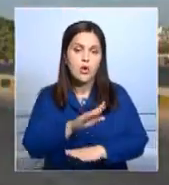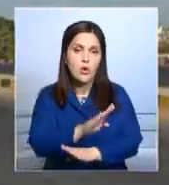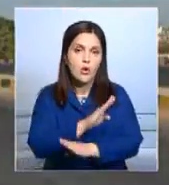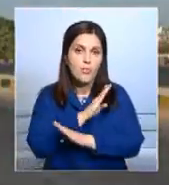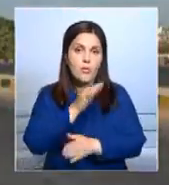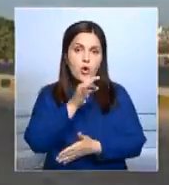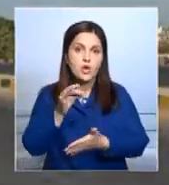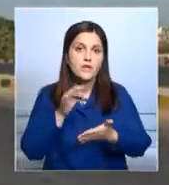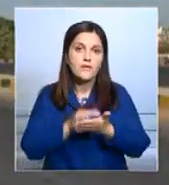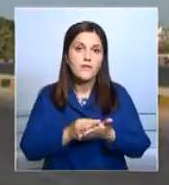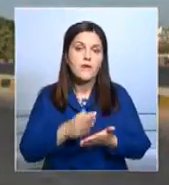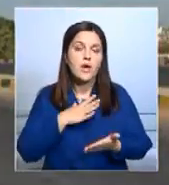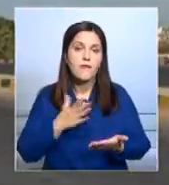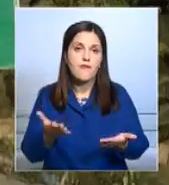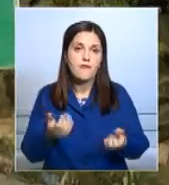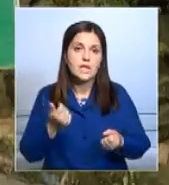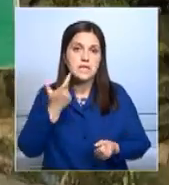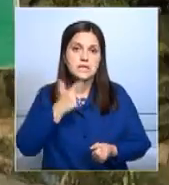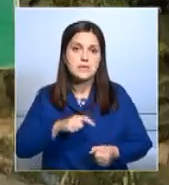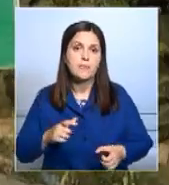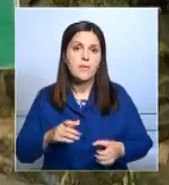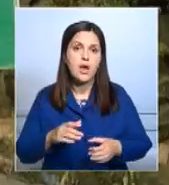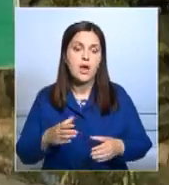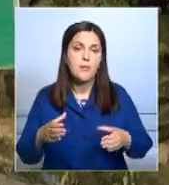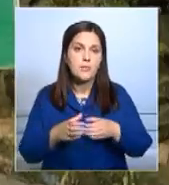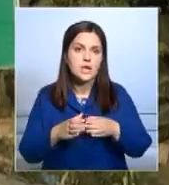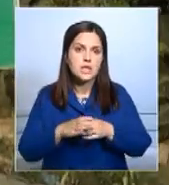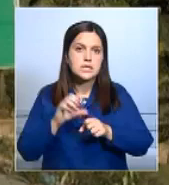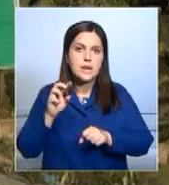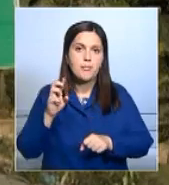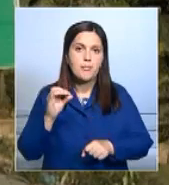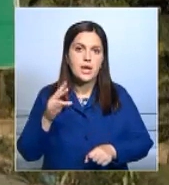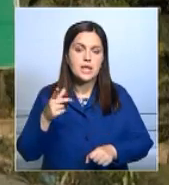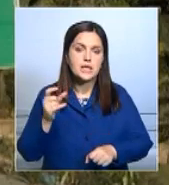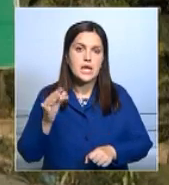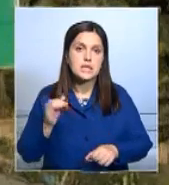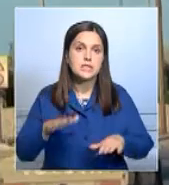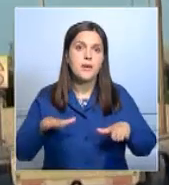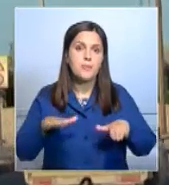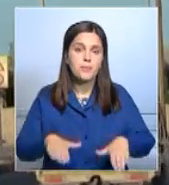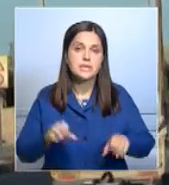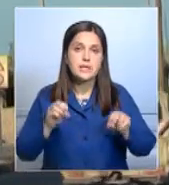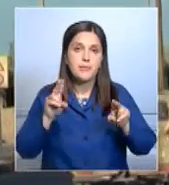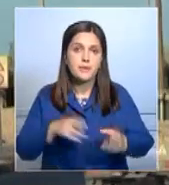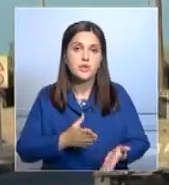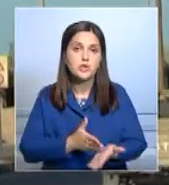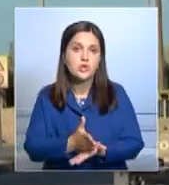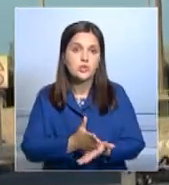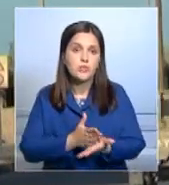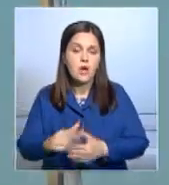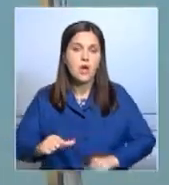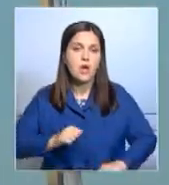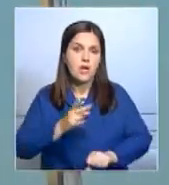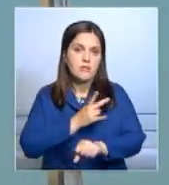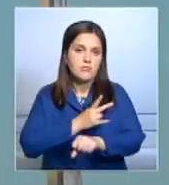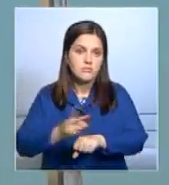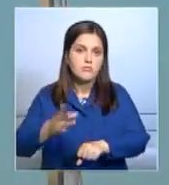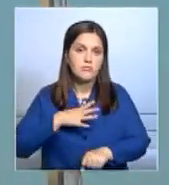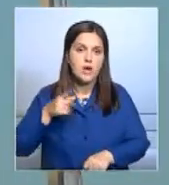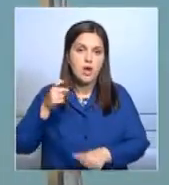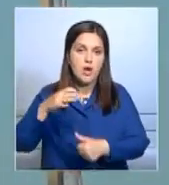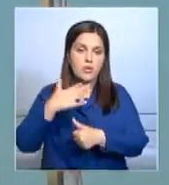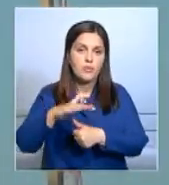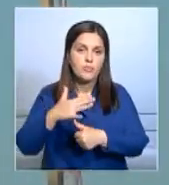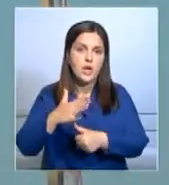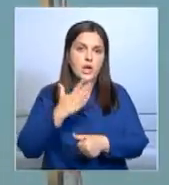взяли на себя боевики радикальной группировки «Бригада защиты Бенгази». Местные спецслужбы сообщают, что экстремисты обстреляли летательные аппараты